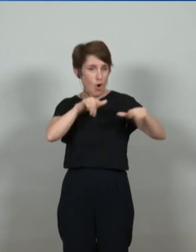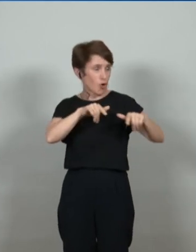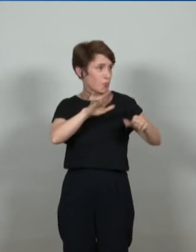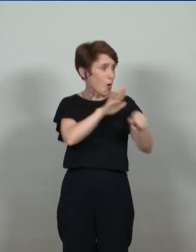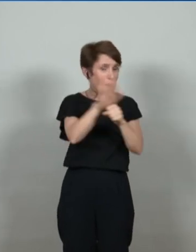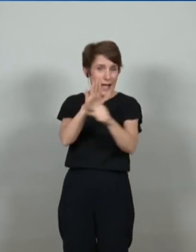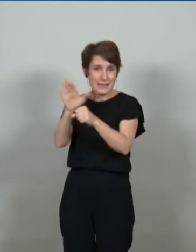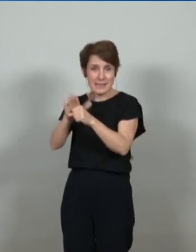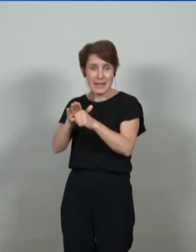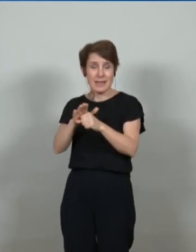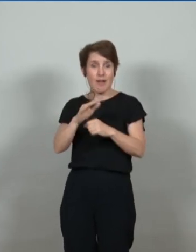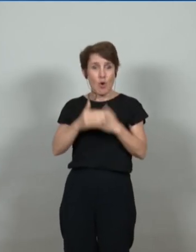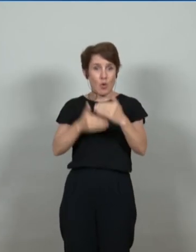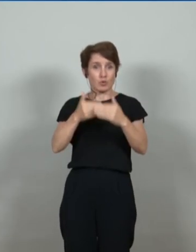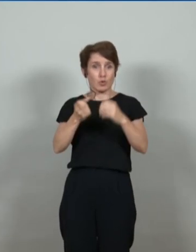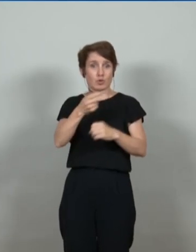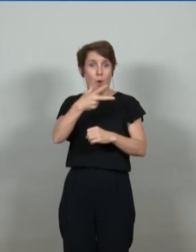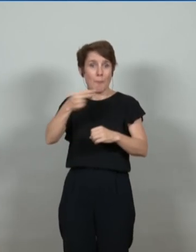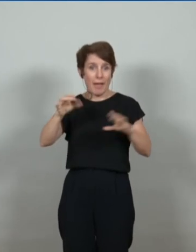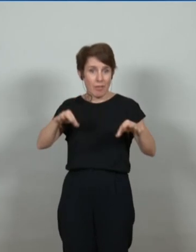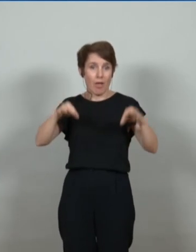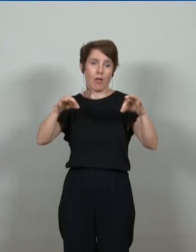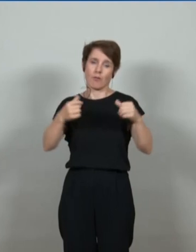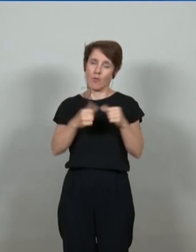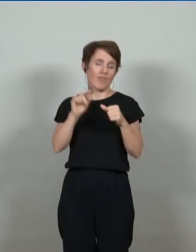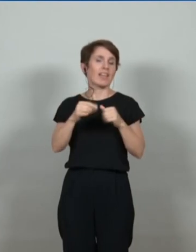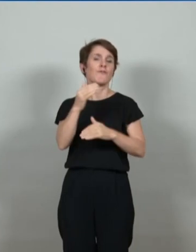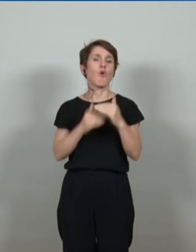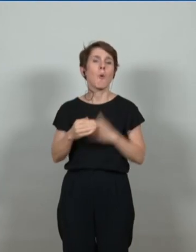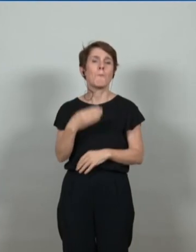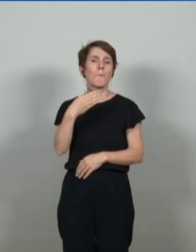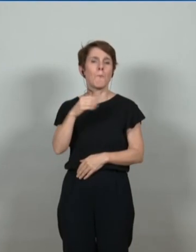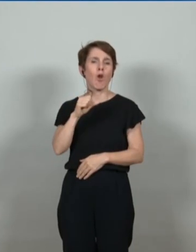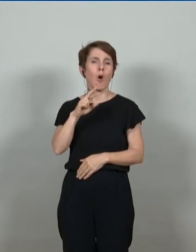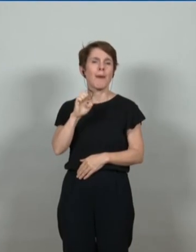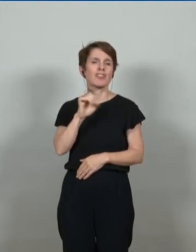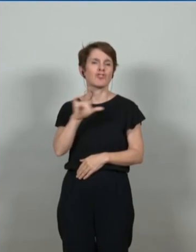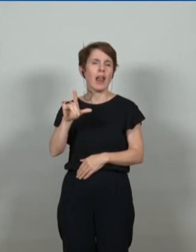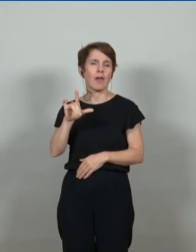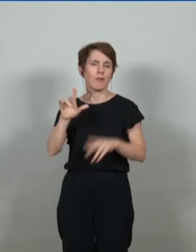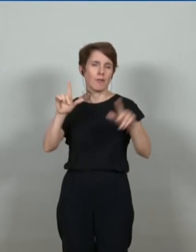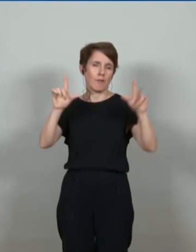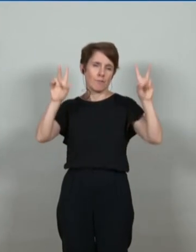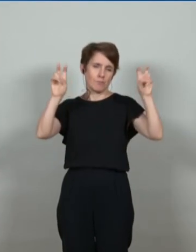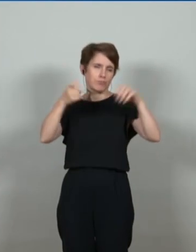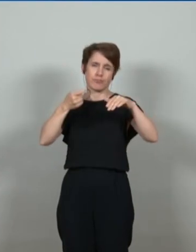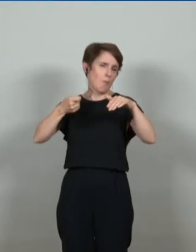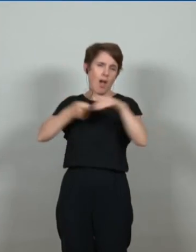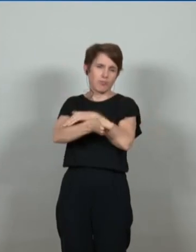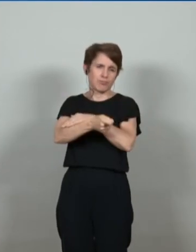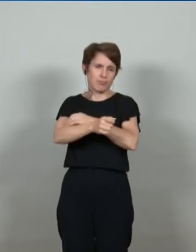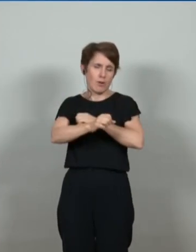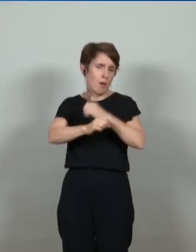nécessite de lancer beaucoup plus vite un véritable plan Marshall de logement pour désamorcer donc la bombe sociale et économique qui se